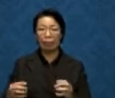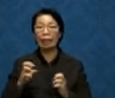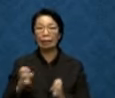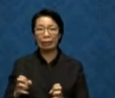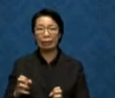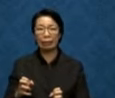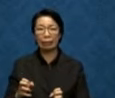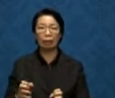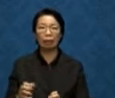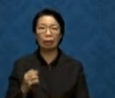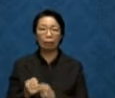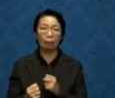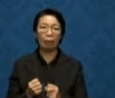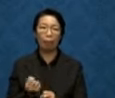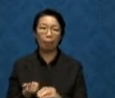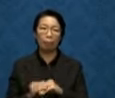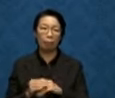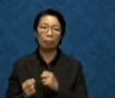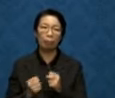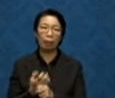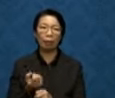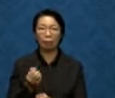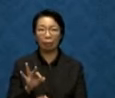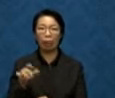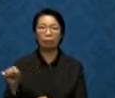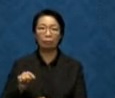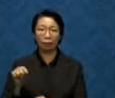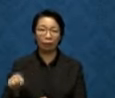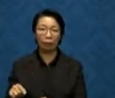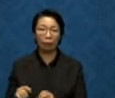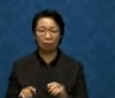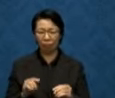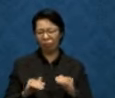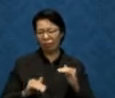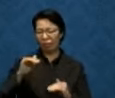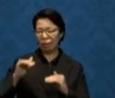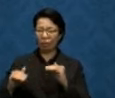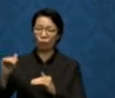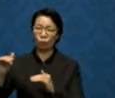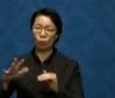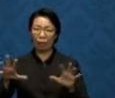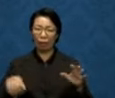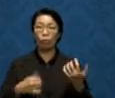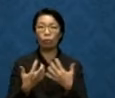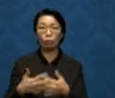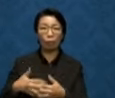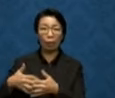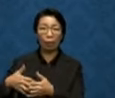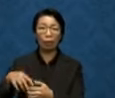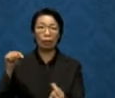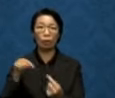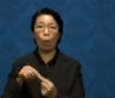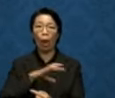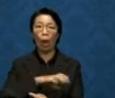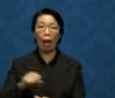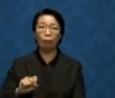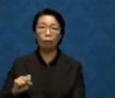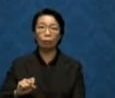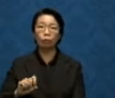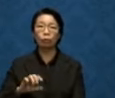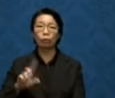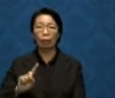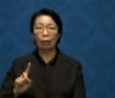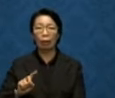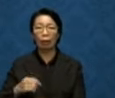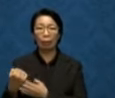19%นะครับคือเราจะเห็นว่าสัดส่วนส่วนใหญ่ในการผลิตไฟฟ้านะครับเป็นการใช้พลังงาน